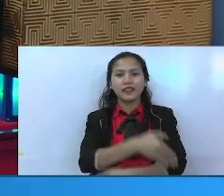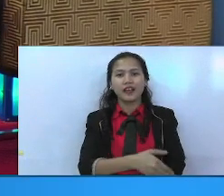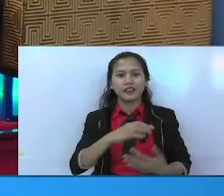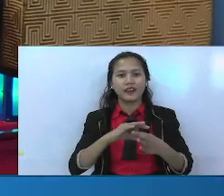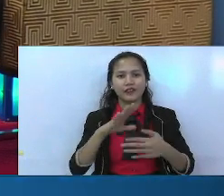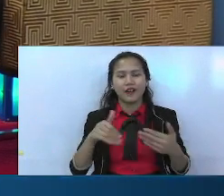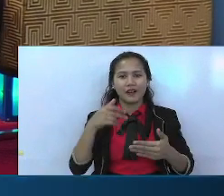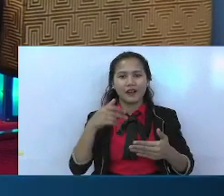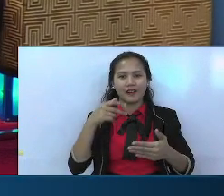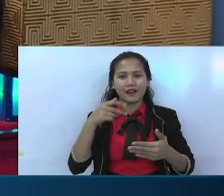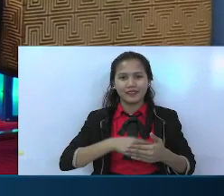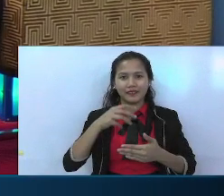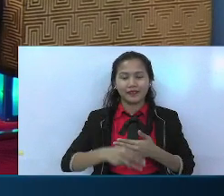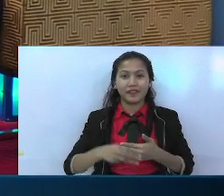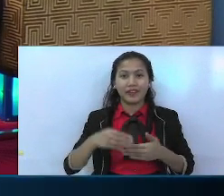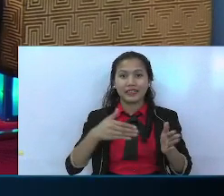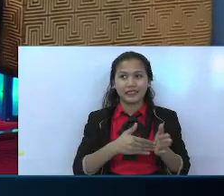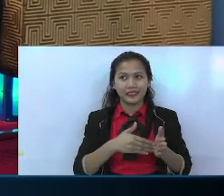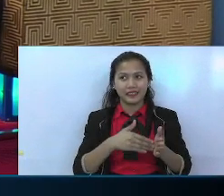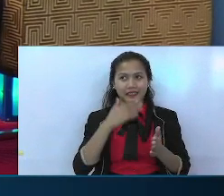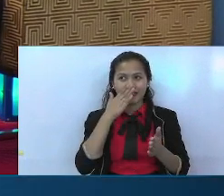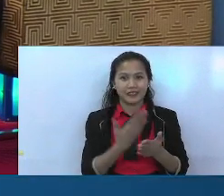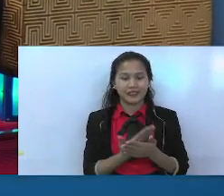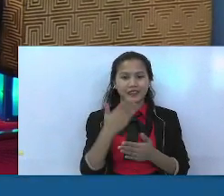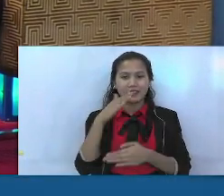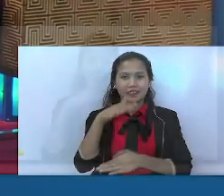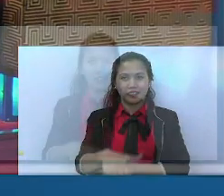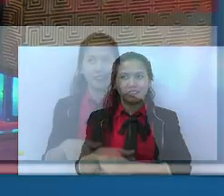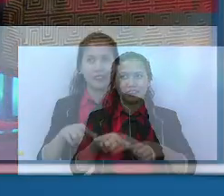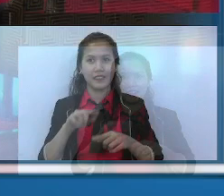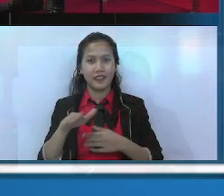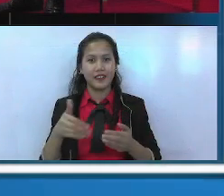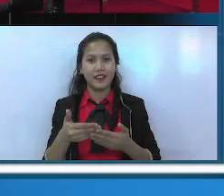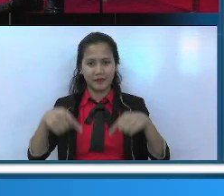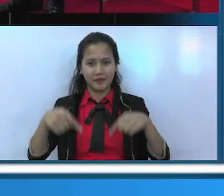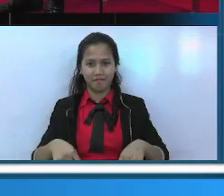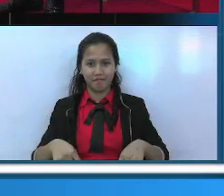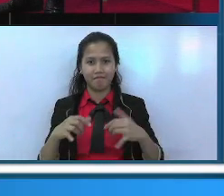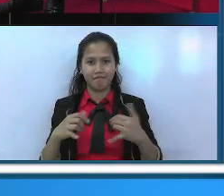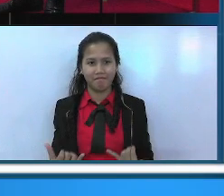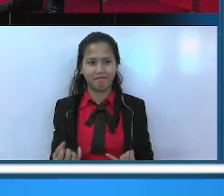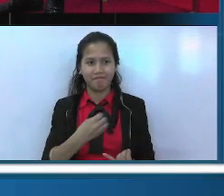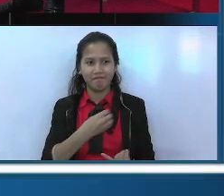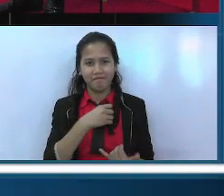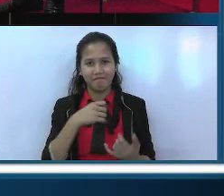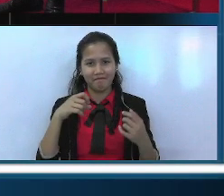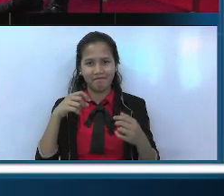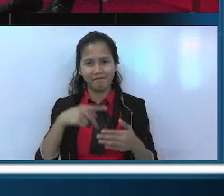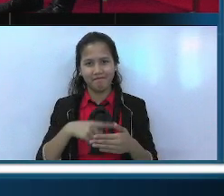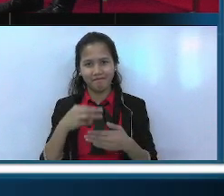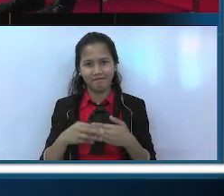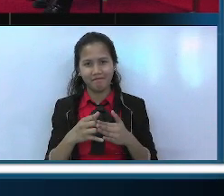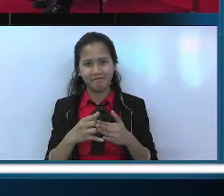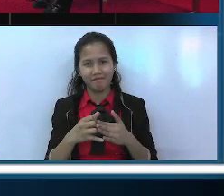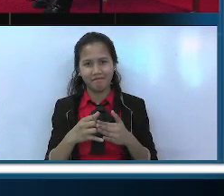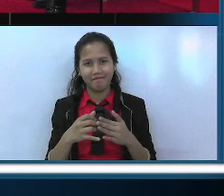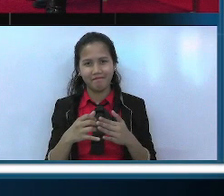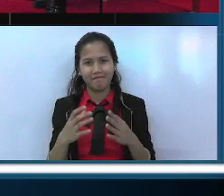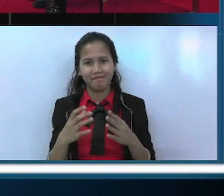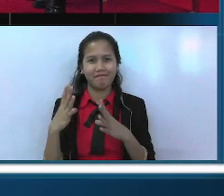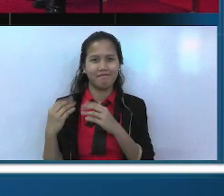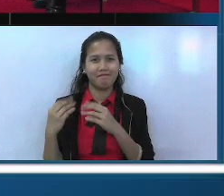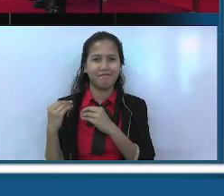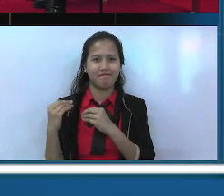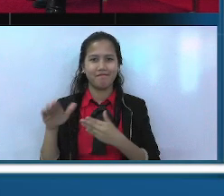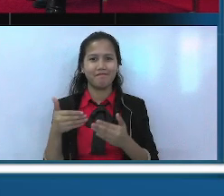again, magandang gabi sa iyo lahat sa mga nandito sa studio na kasimangot. Yeah, kung hindi kayo lahat, kung wala kayong kulangot. Oy. Yeah. Kung wala ka naman